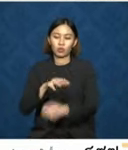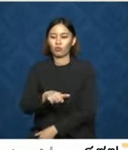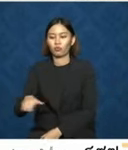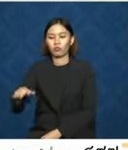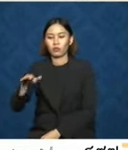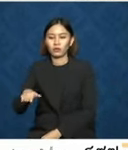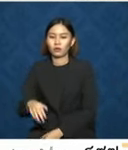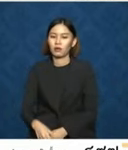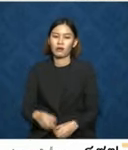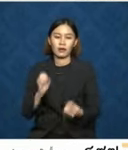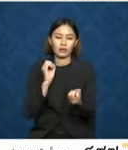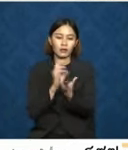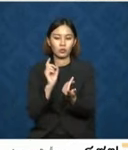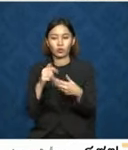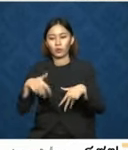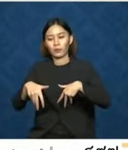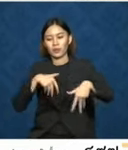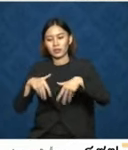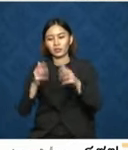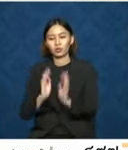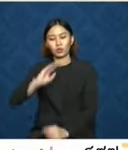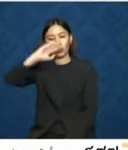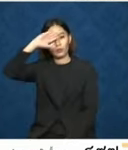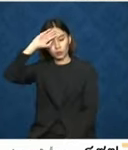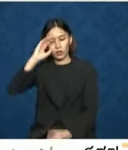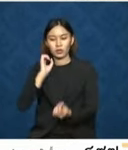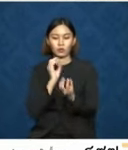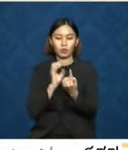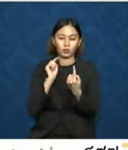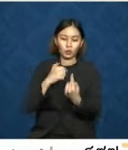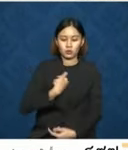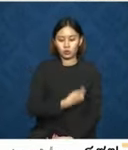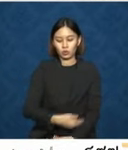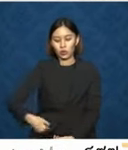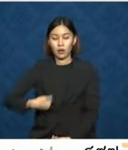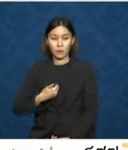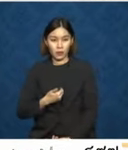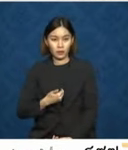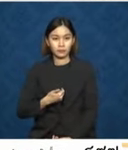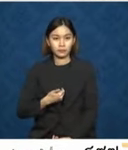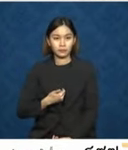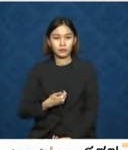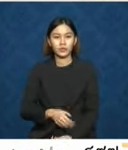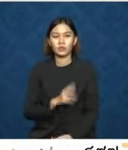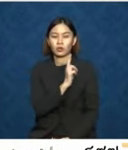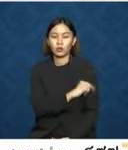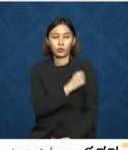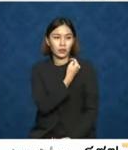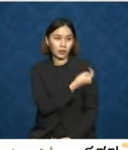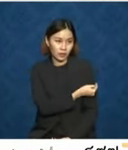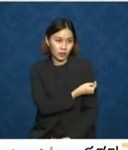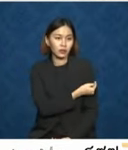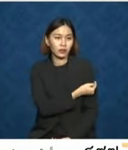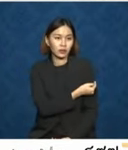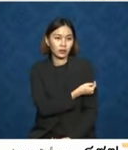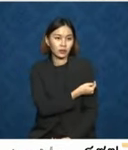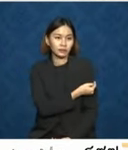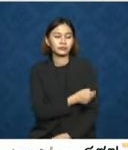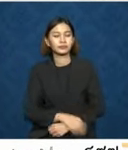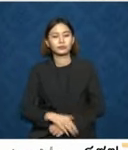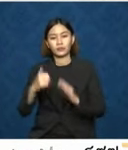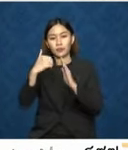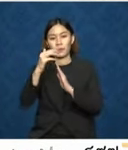สะดวกต่อประชาชนซึ่งเป็นผู้ป่วยที่เดือดร้อนทางด้านสุขภาพร่างกายอยู่แล้วทางโรงพยาบาลแพร่สาสุขจังหวัด